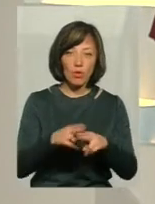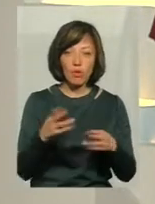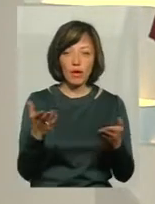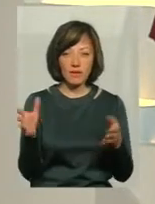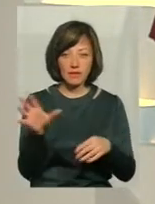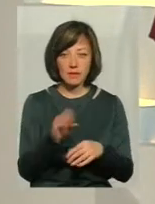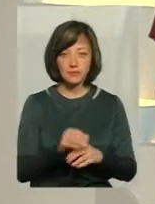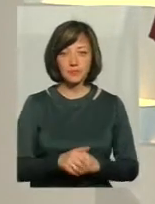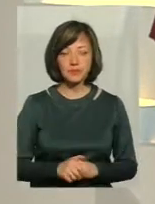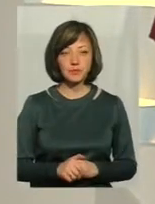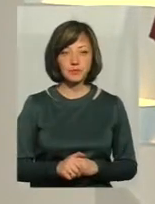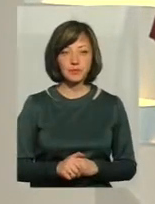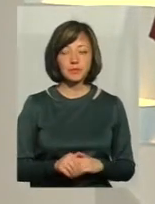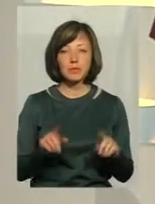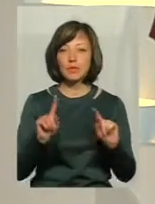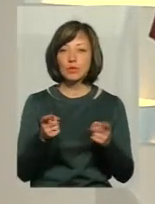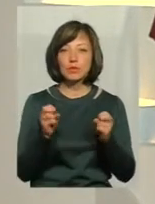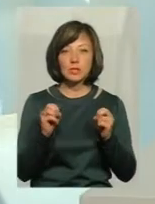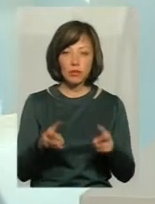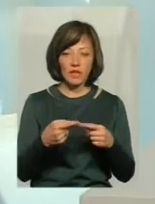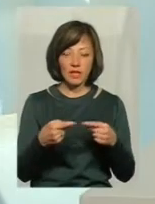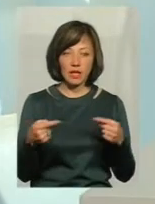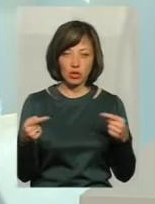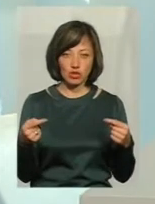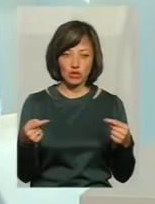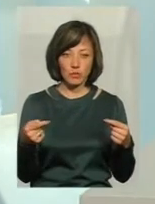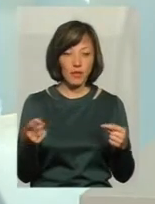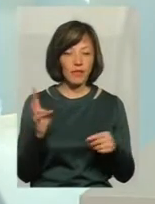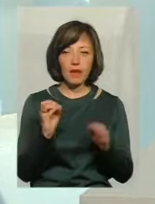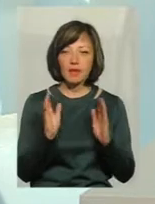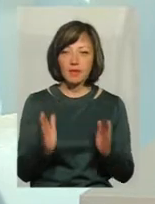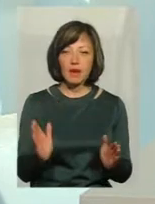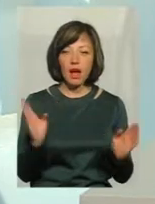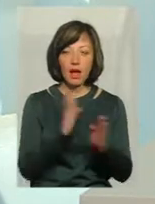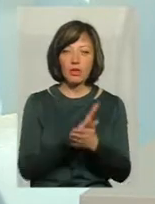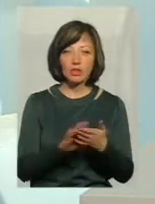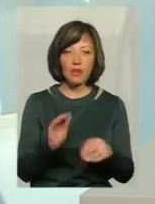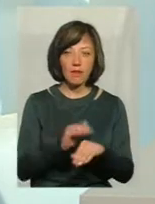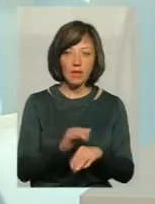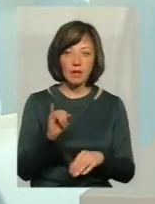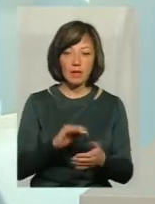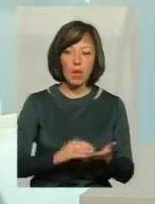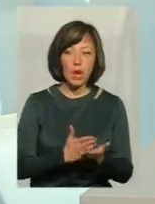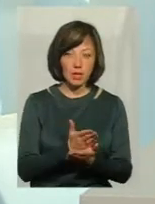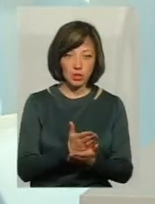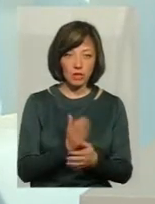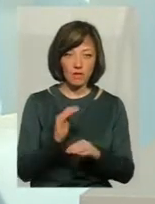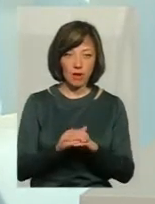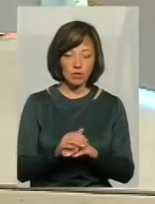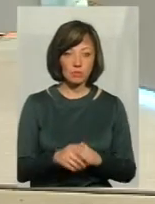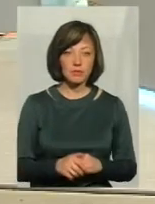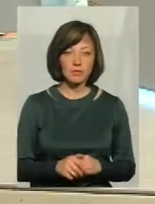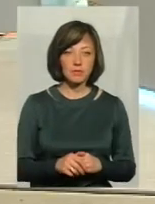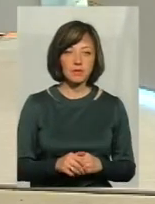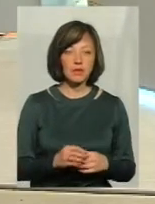технології. Тому дуже ризикована річ не тільки там, екологічний фактор, але і політичний фактор. Так,